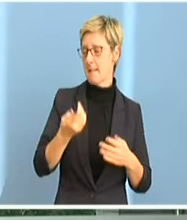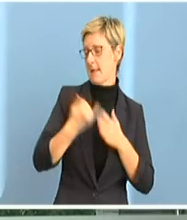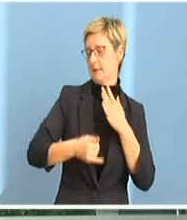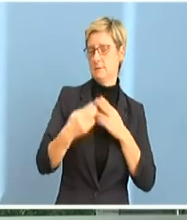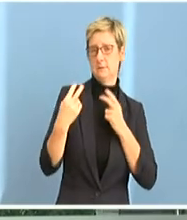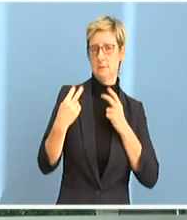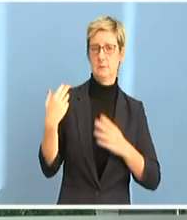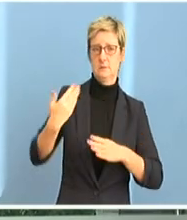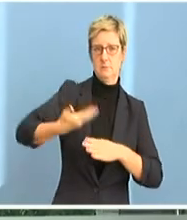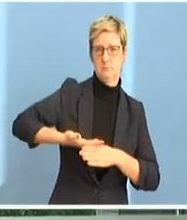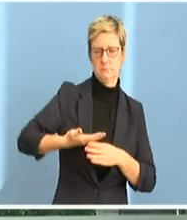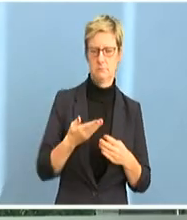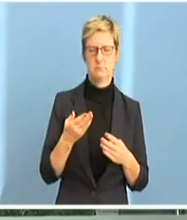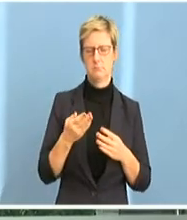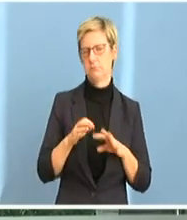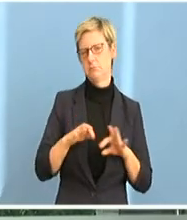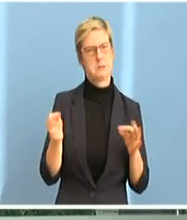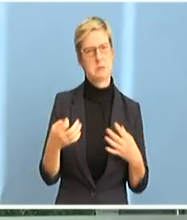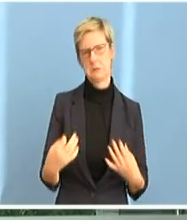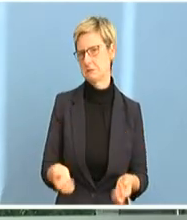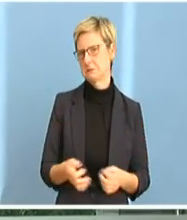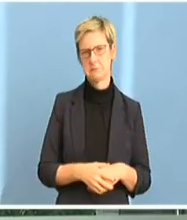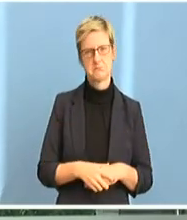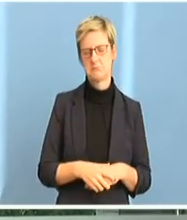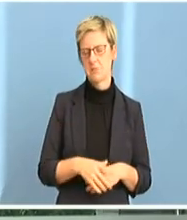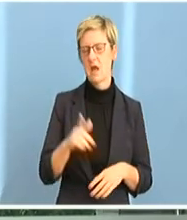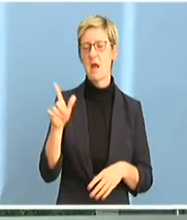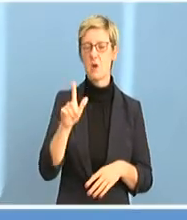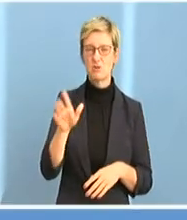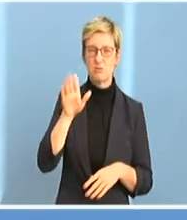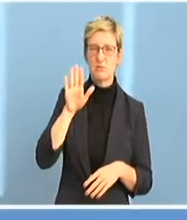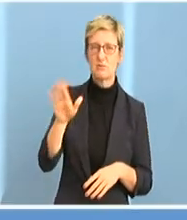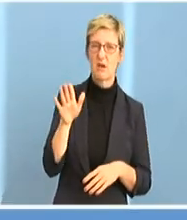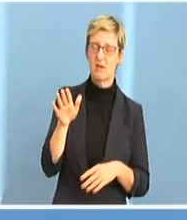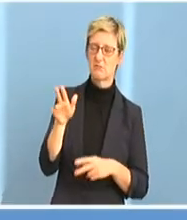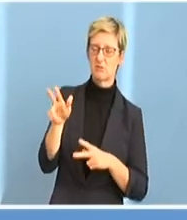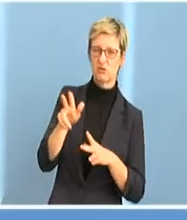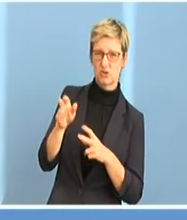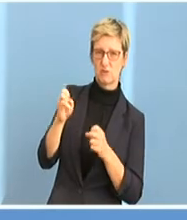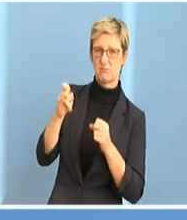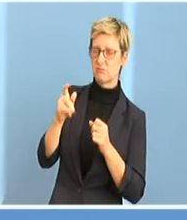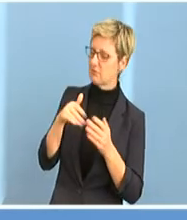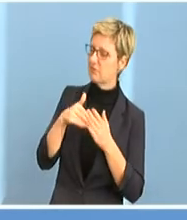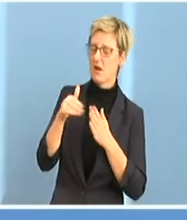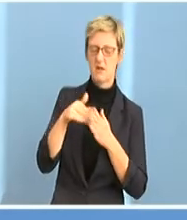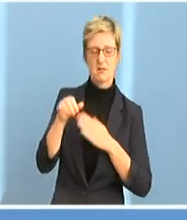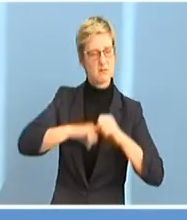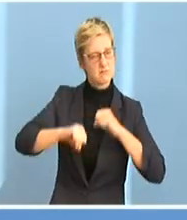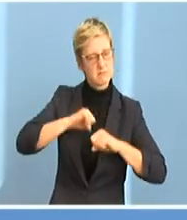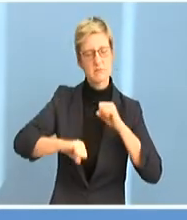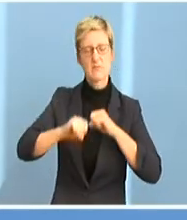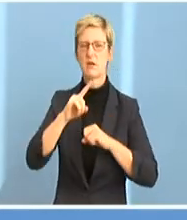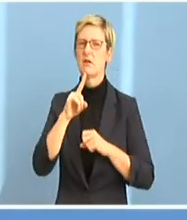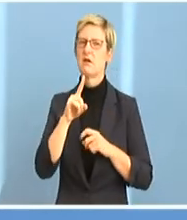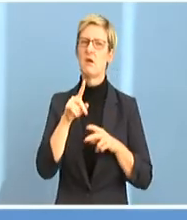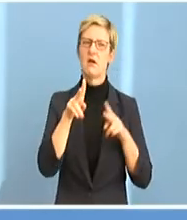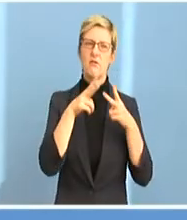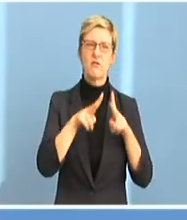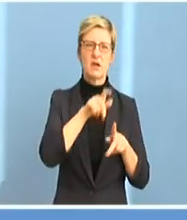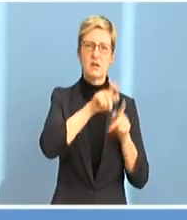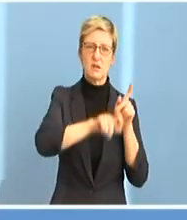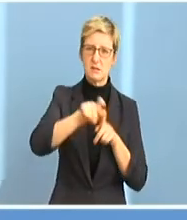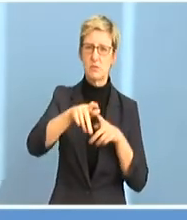besser geworden ist. Die Gewalt, die vom Lukaschenko-Regime ausgeübt wird, geht weiter. Es gibt nach wie vor Verhaftungen von friedliebenden